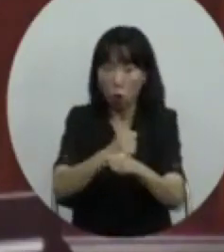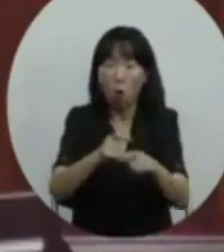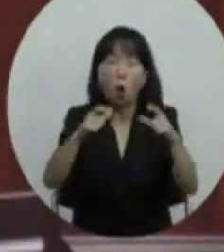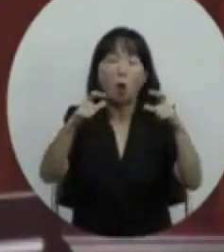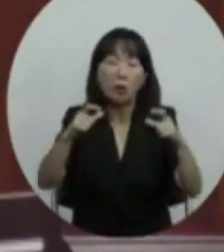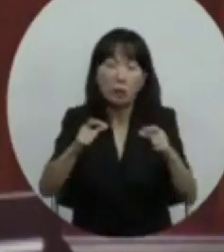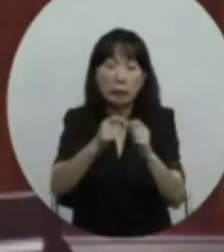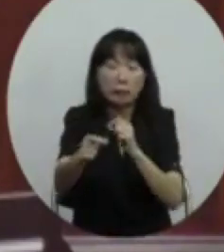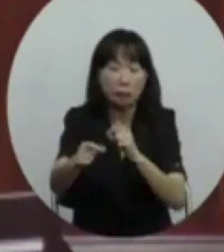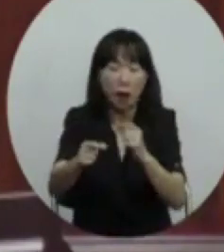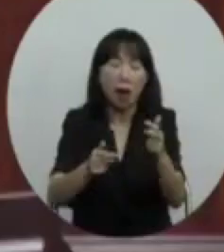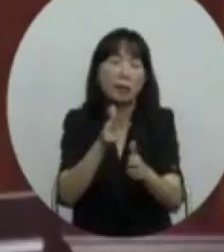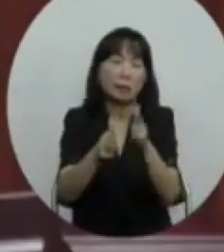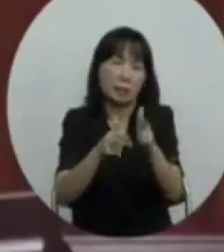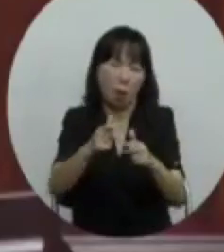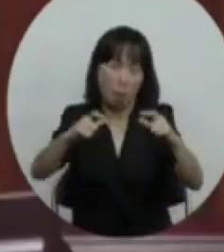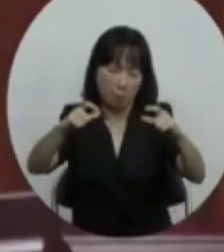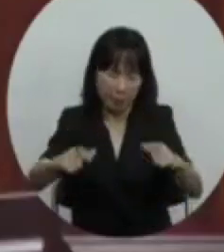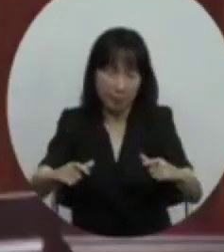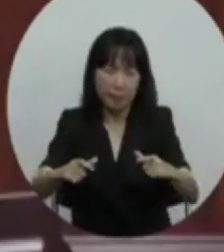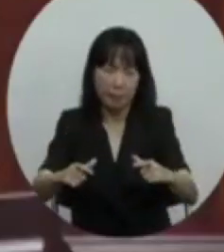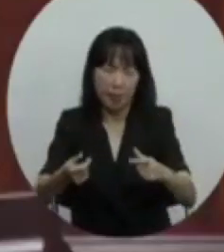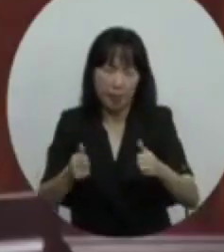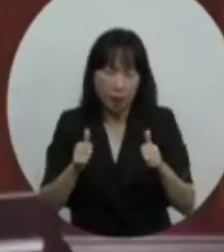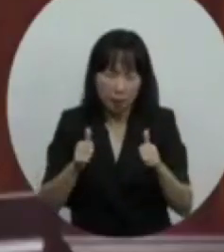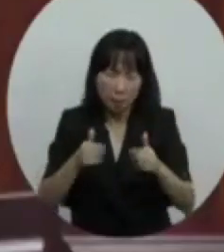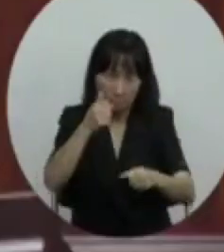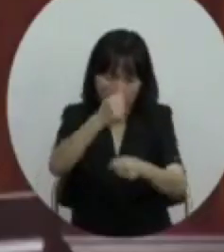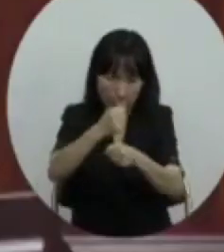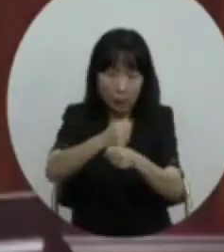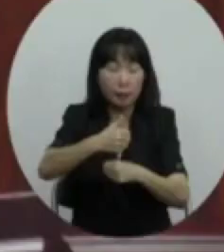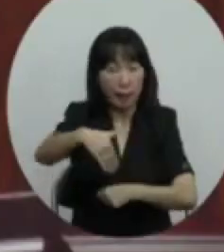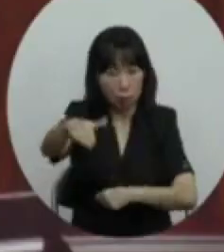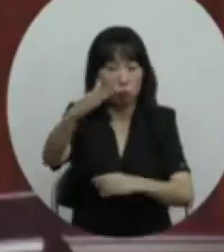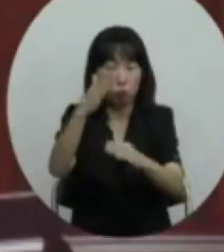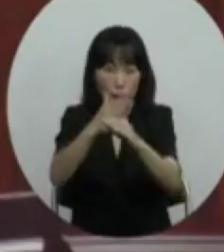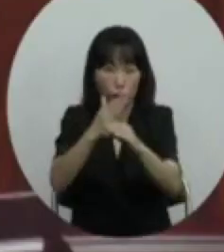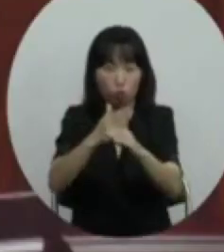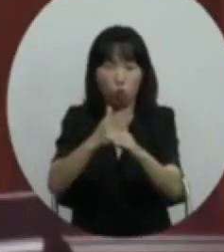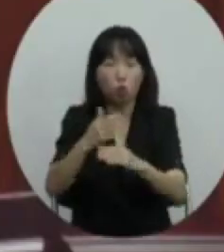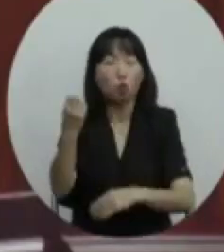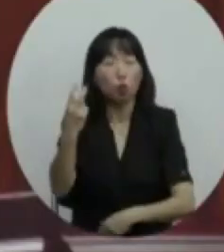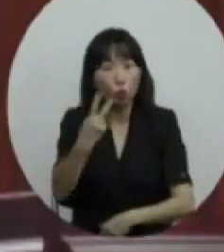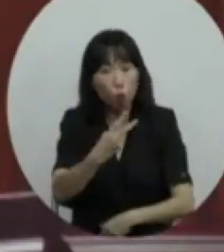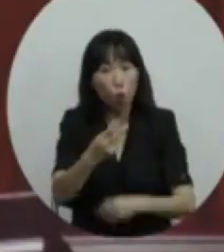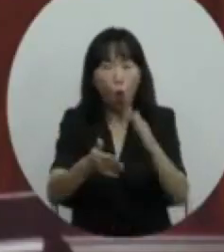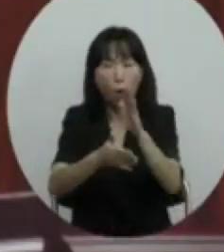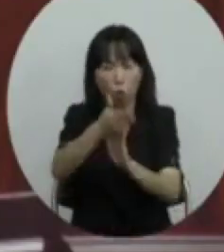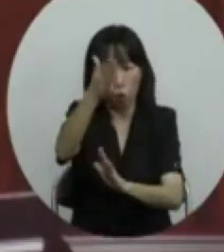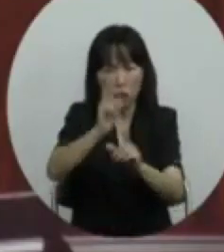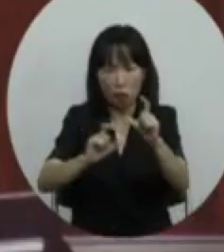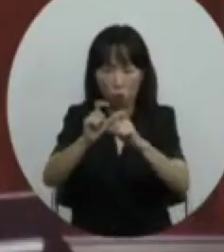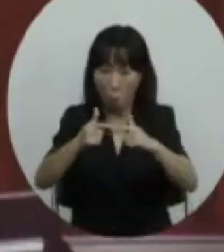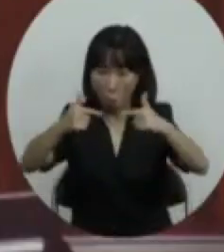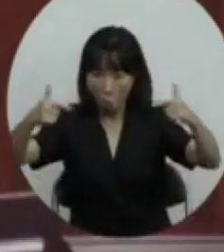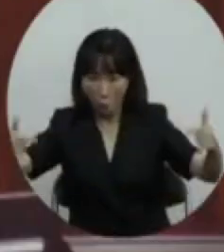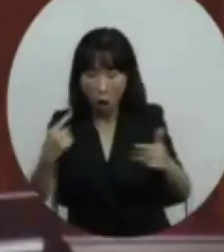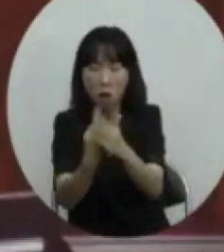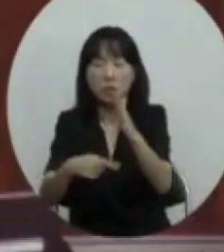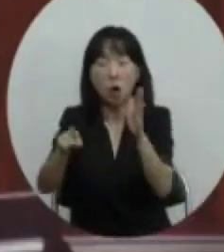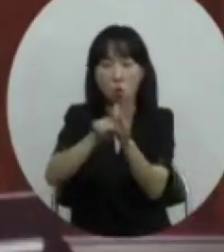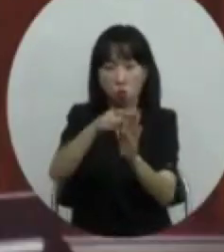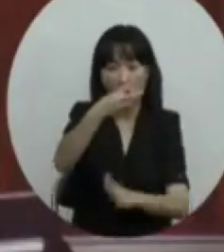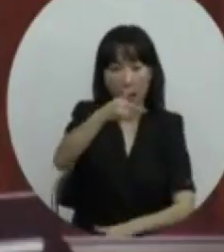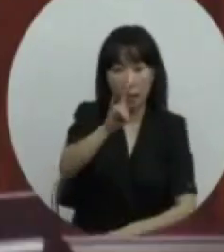가하고 있습니다. 또한 쾌적한 주거 환경과 체계적인 도시 확장을 위해